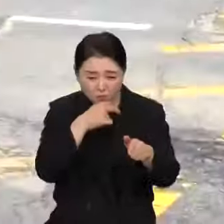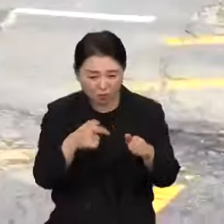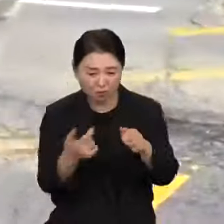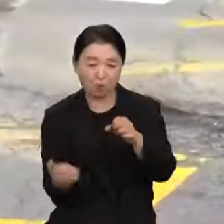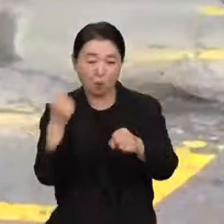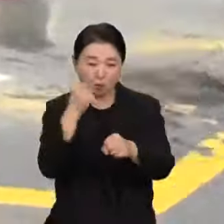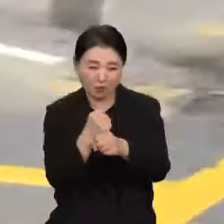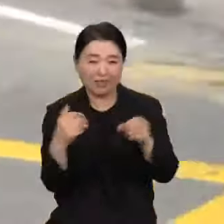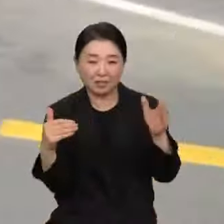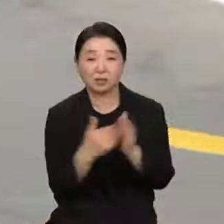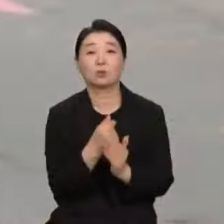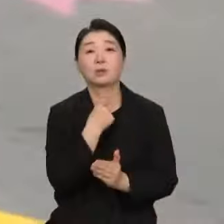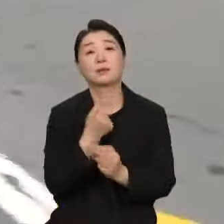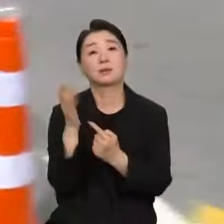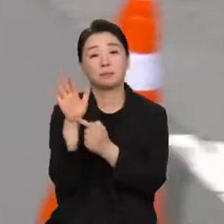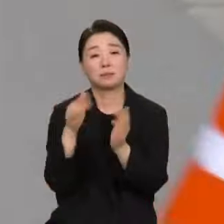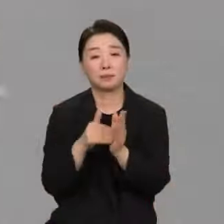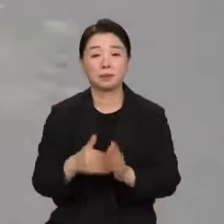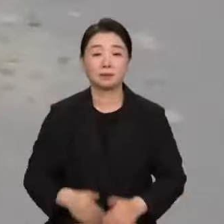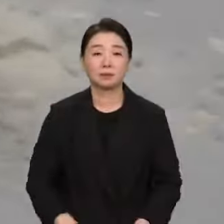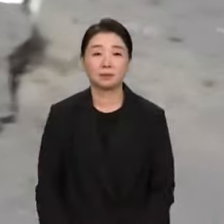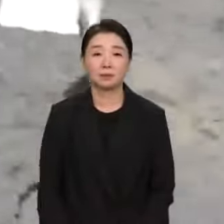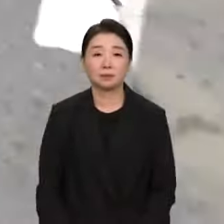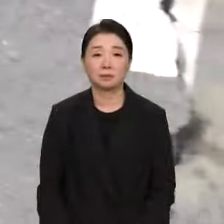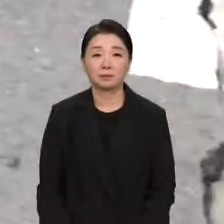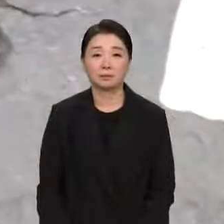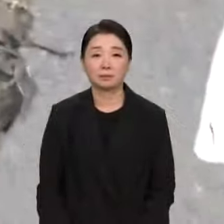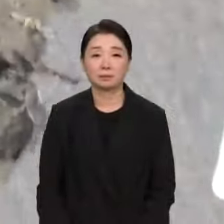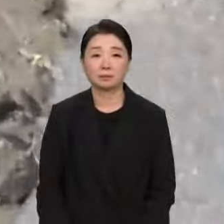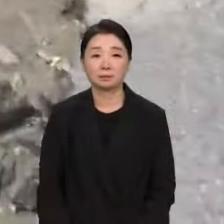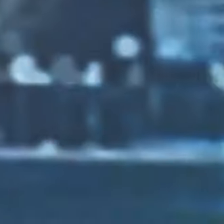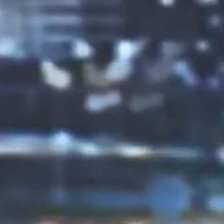했습니다. JTBC 이세연입니다.